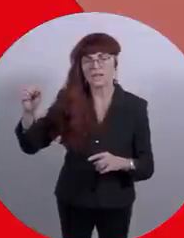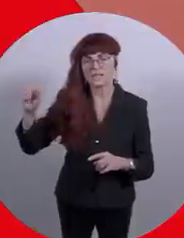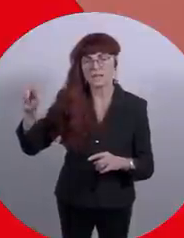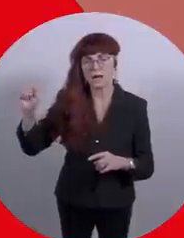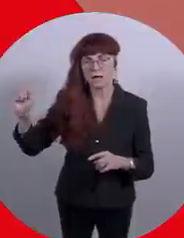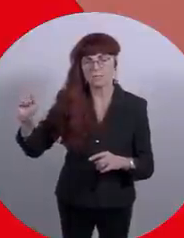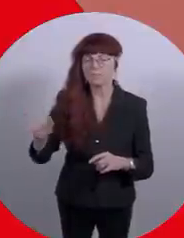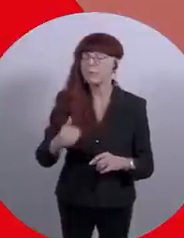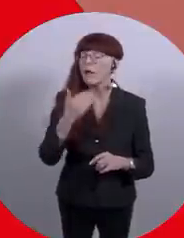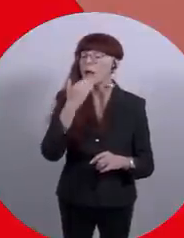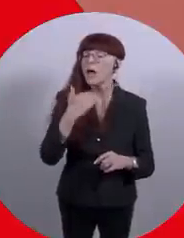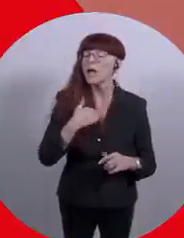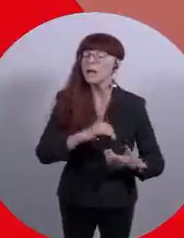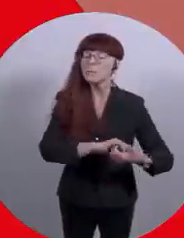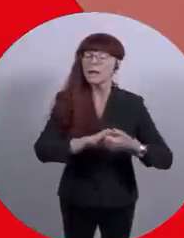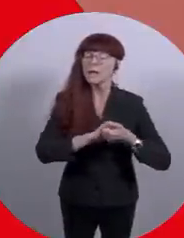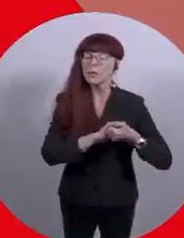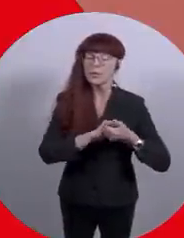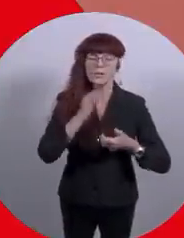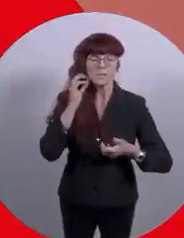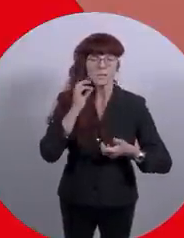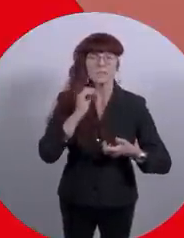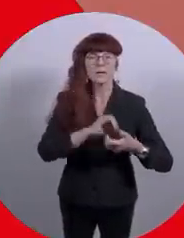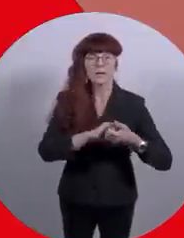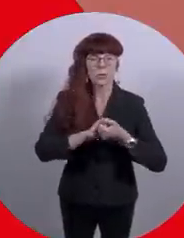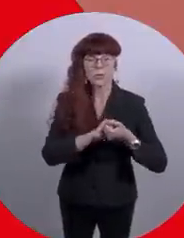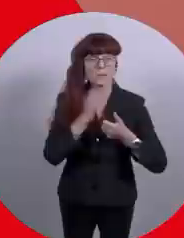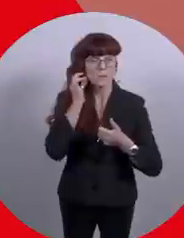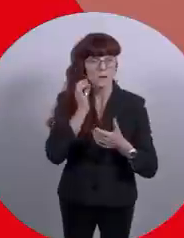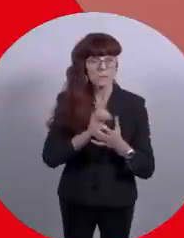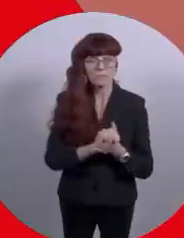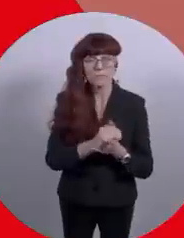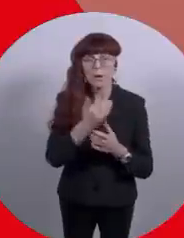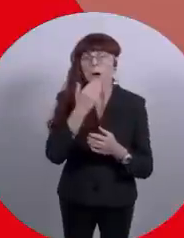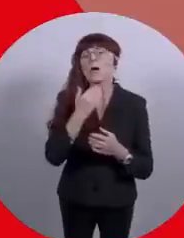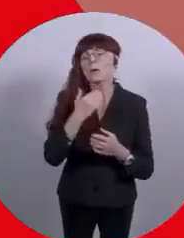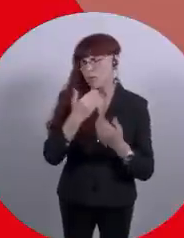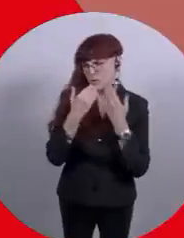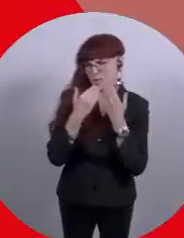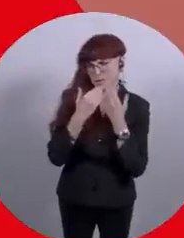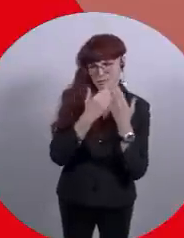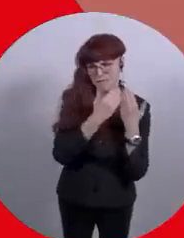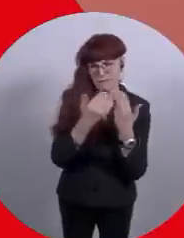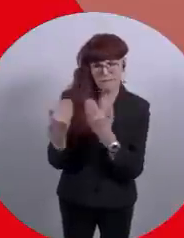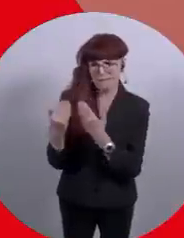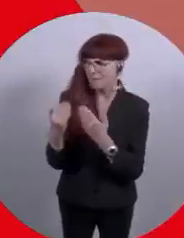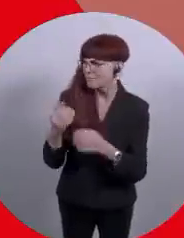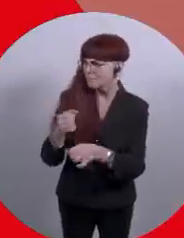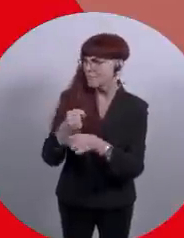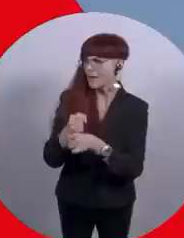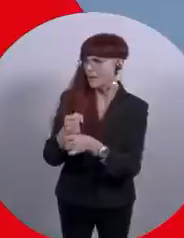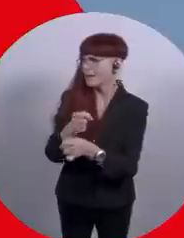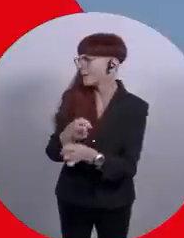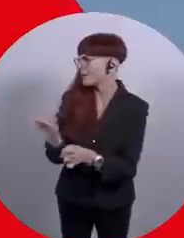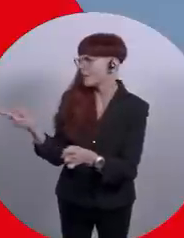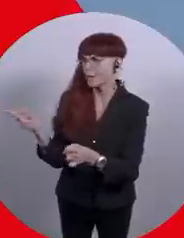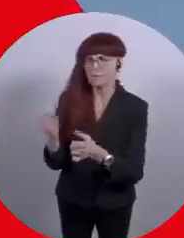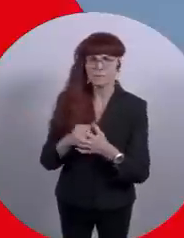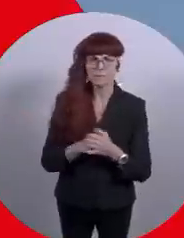liebe Genosse und Genossen ich möchte mit einem Dank an euch als Delegierte beginnen